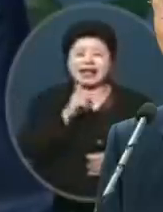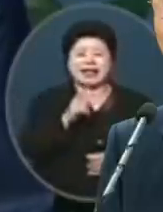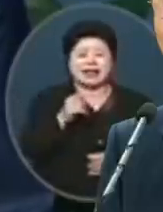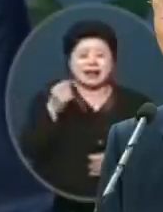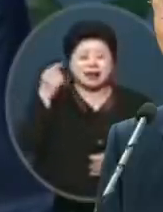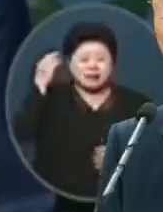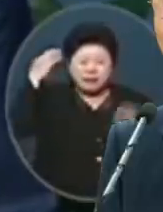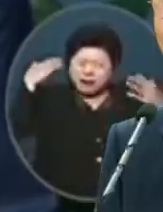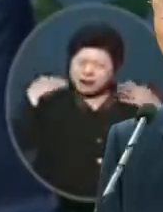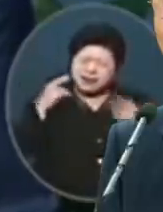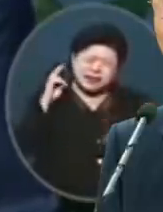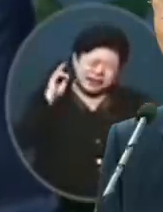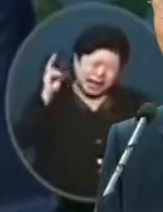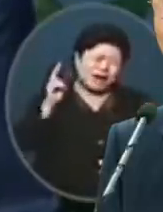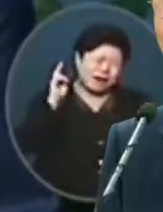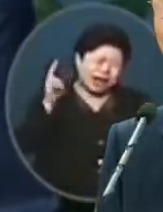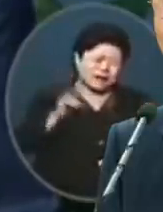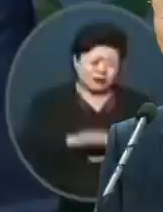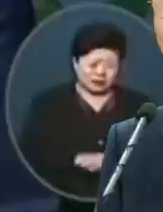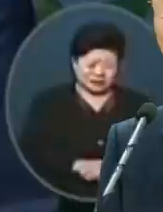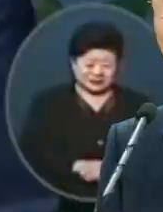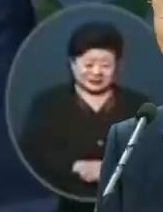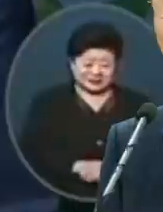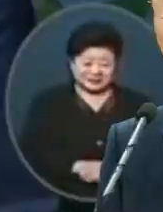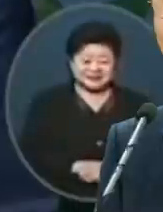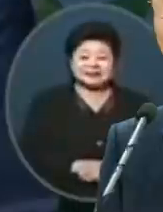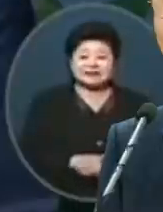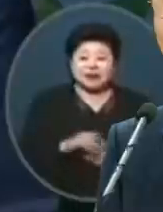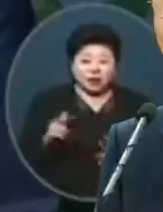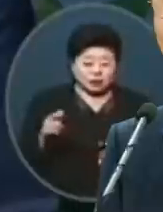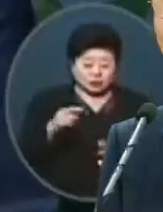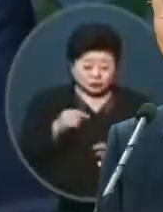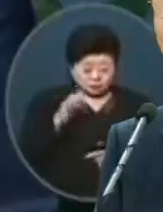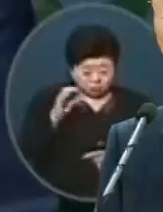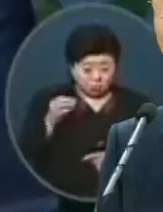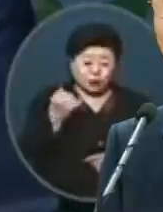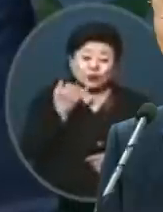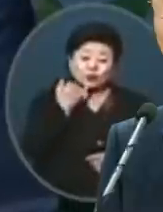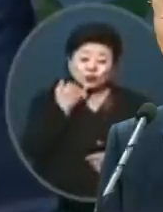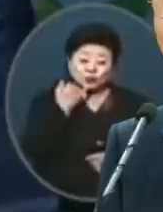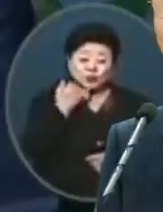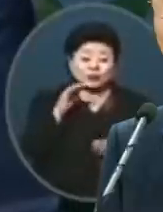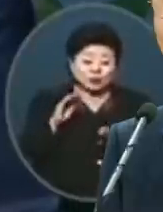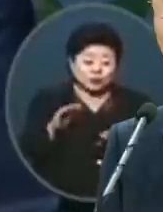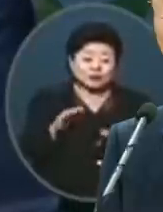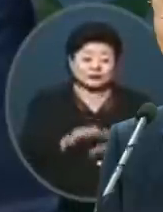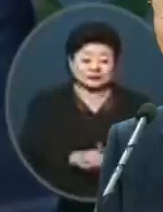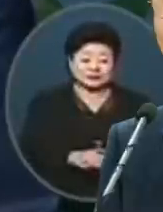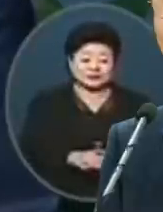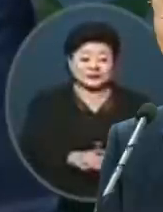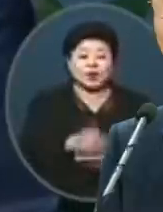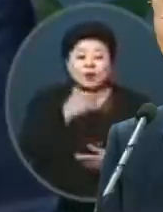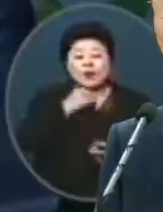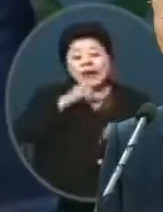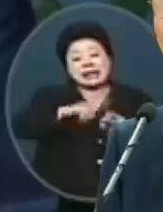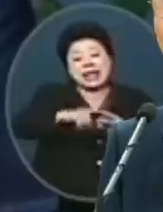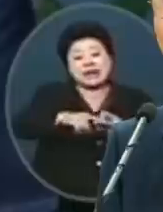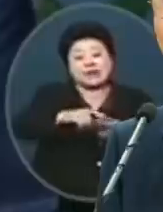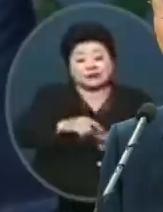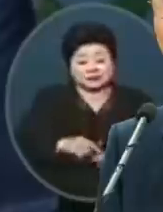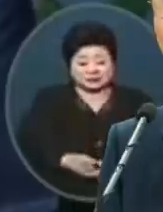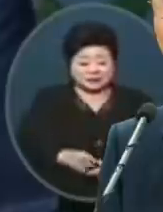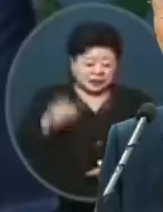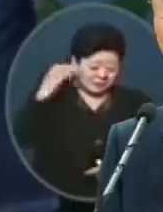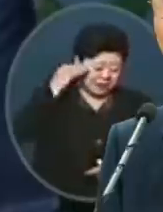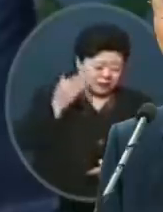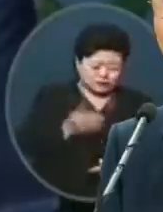머리 깎아라. 나는 안 그랬습니다. 왜냐, 오늘은 자기가 원하는 대로 남에게